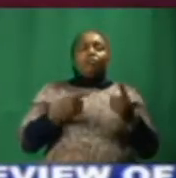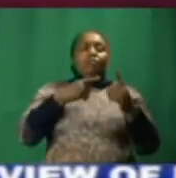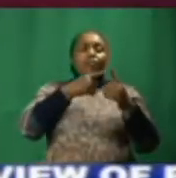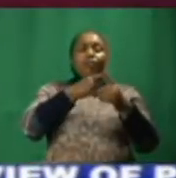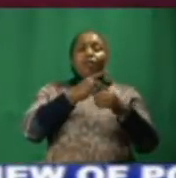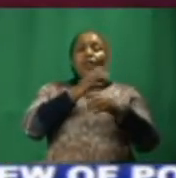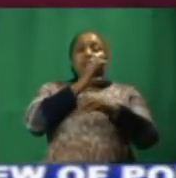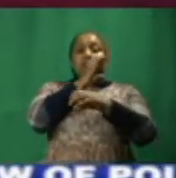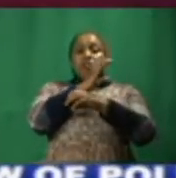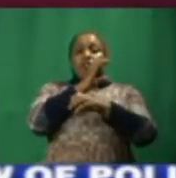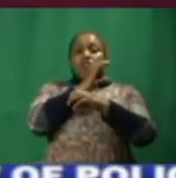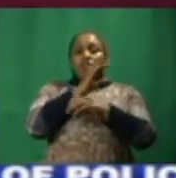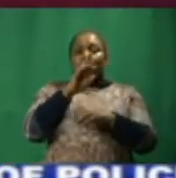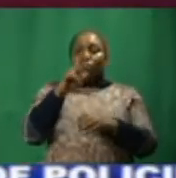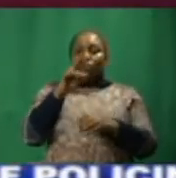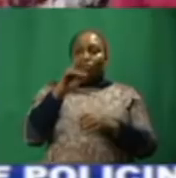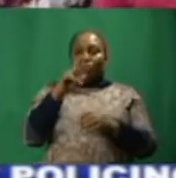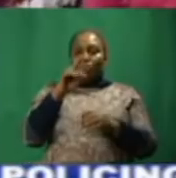iCaritas.